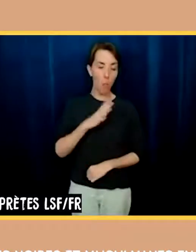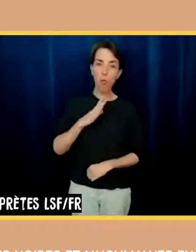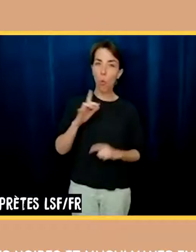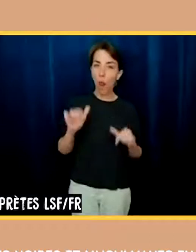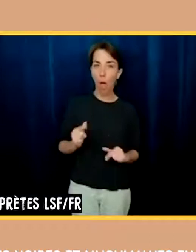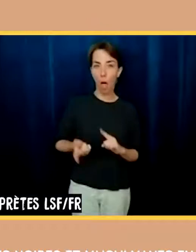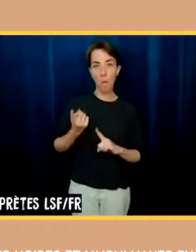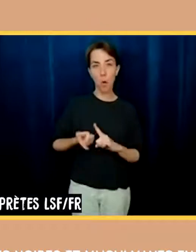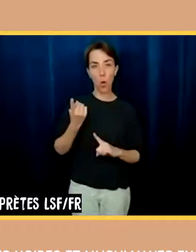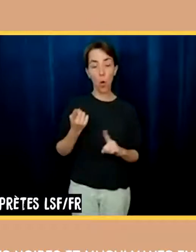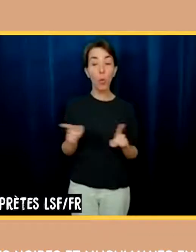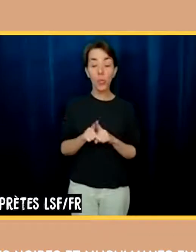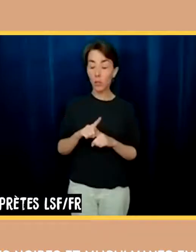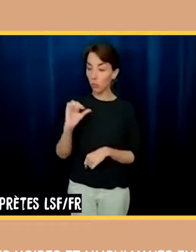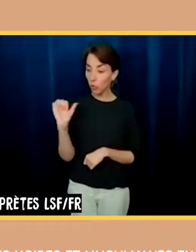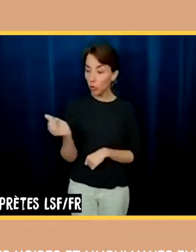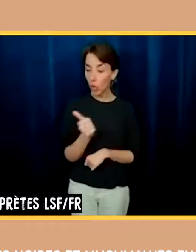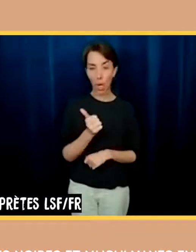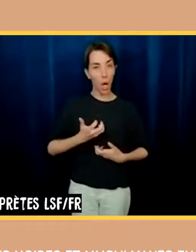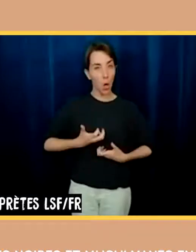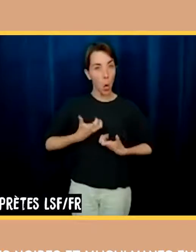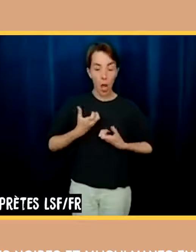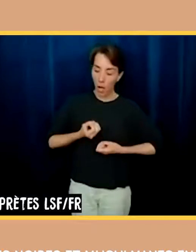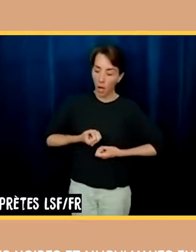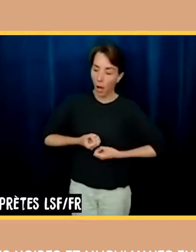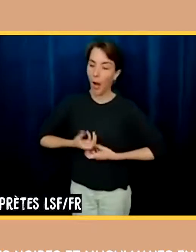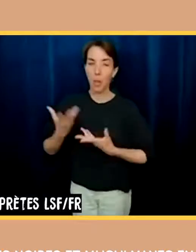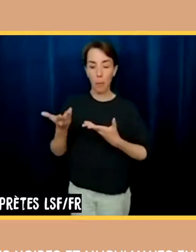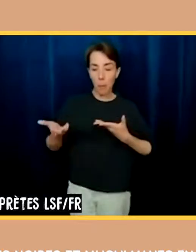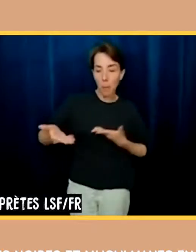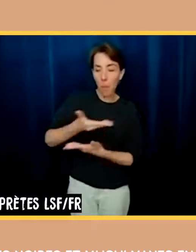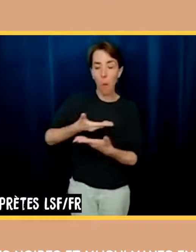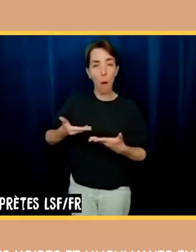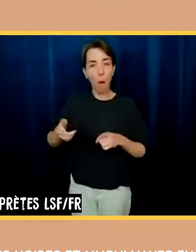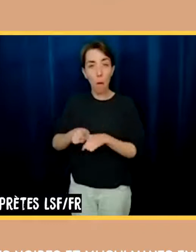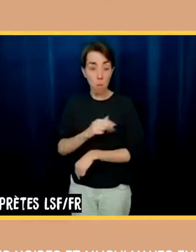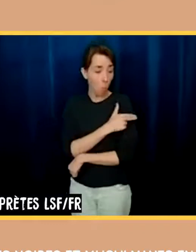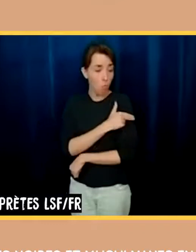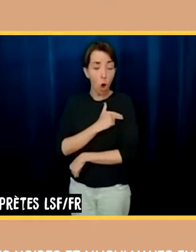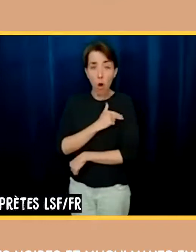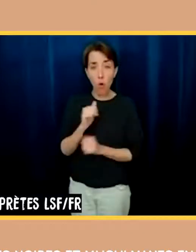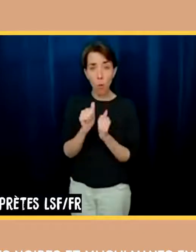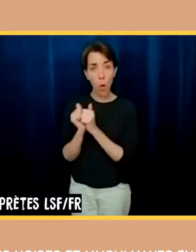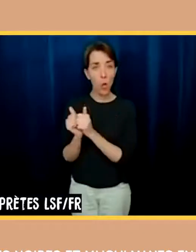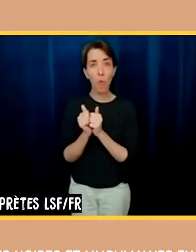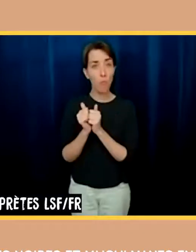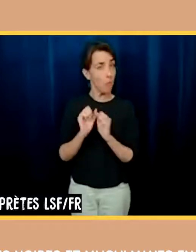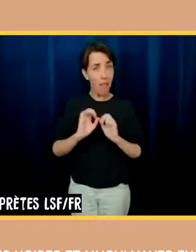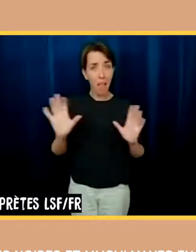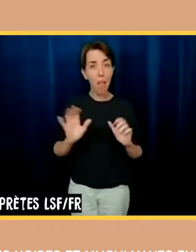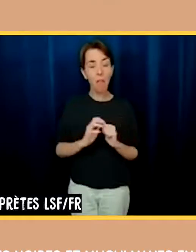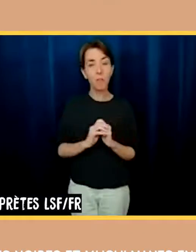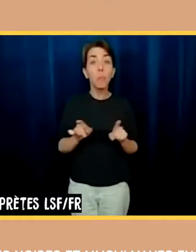de pouvoir partager nos ressentis de colère, nos ressentis de deuil, enfin, très clairement, mais aussi